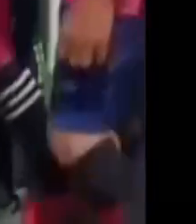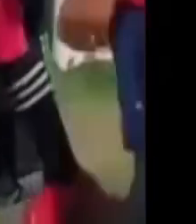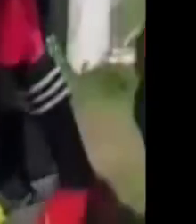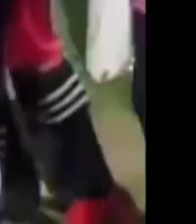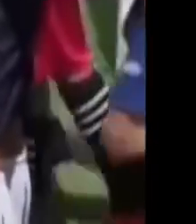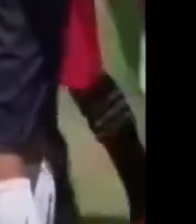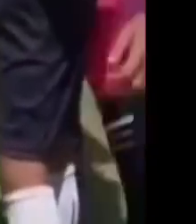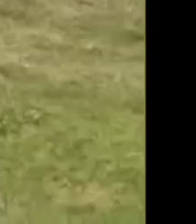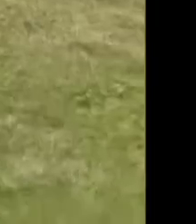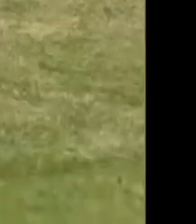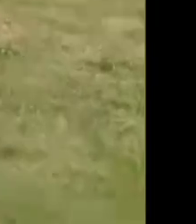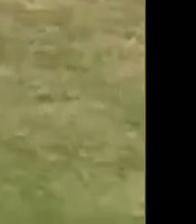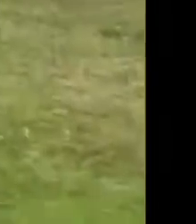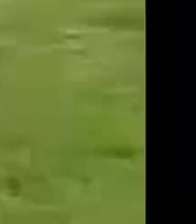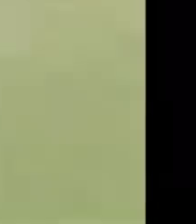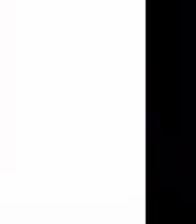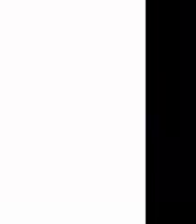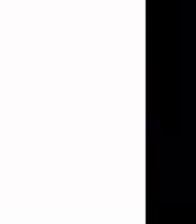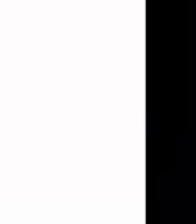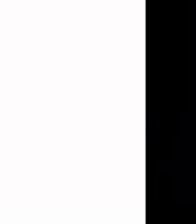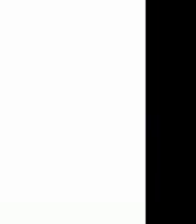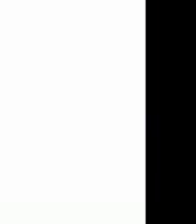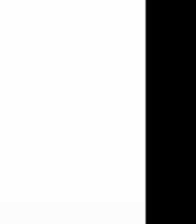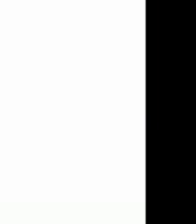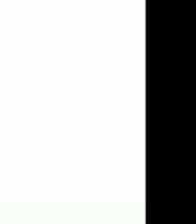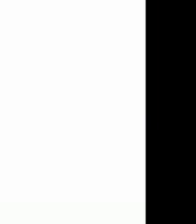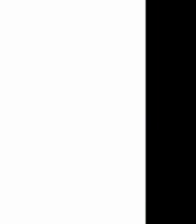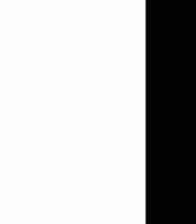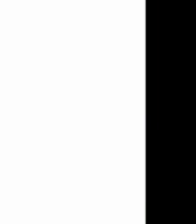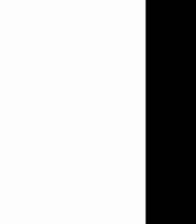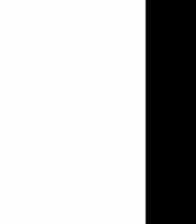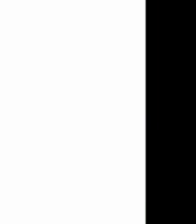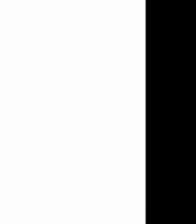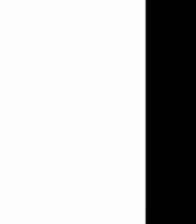โอ้ organic be benevolence